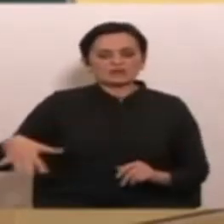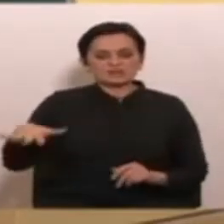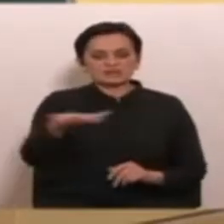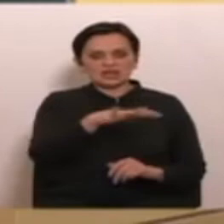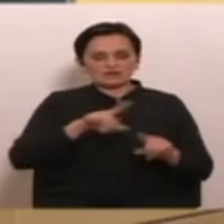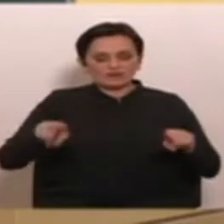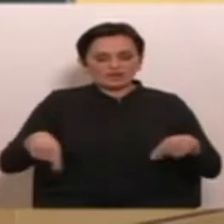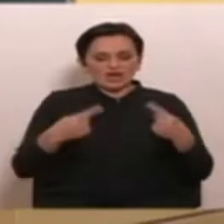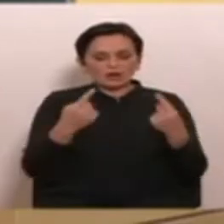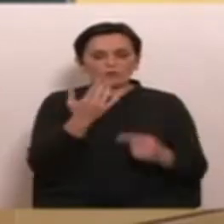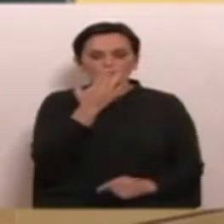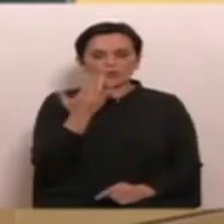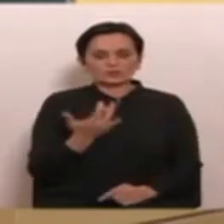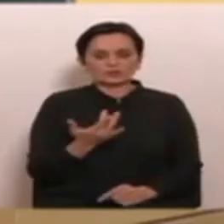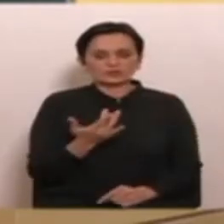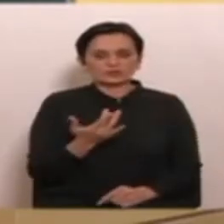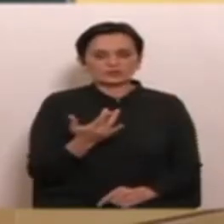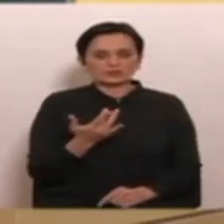განსახორციელებელი პოლიტიკის,